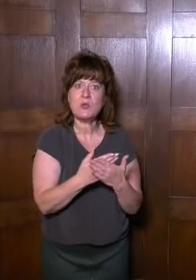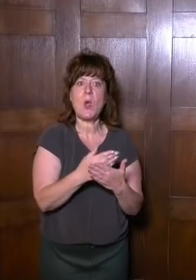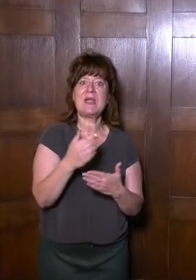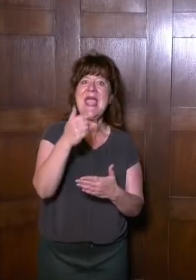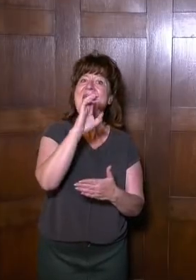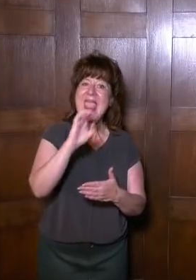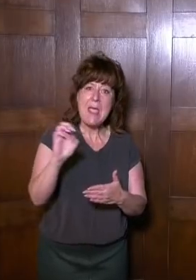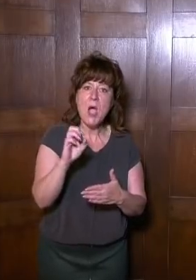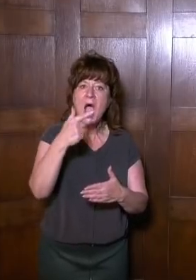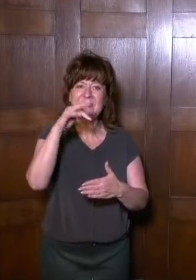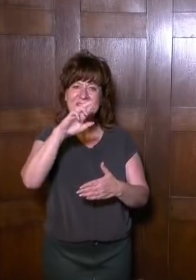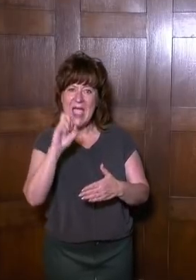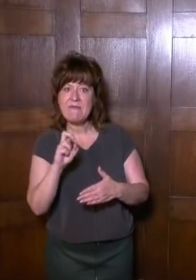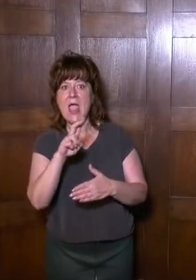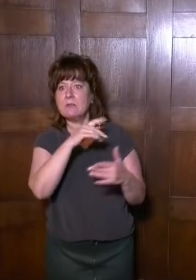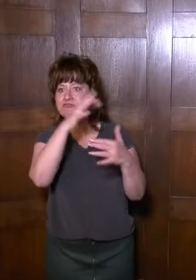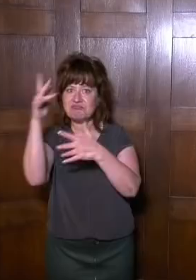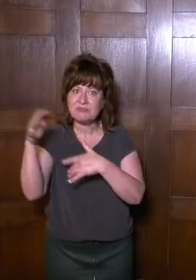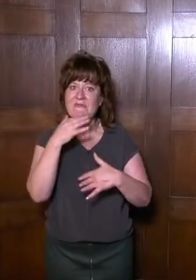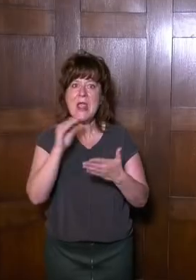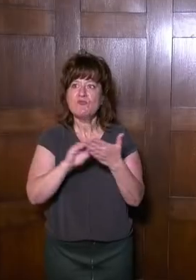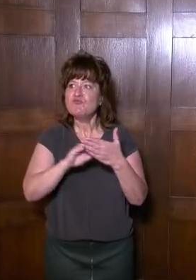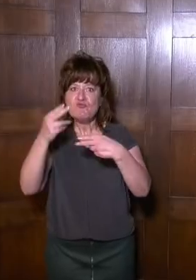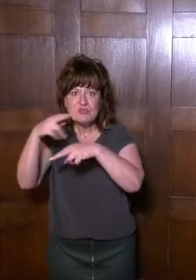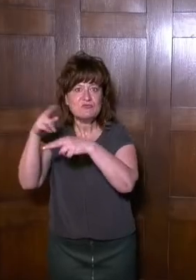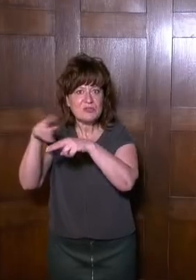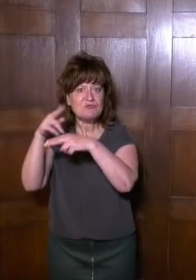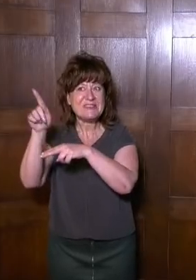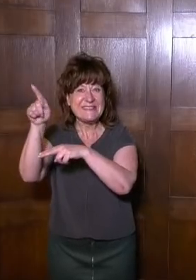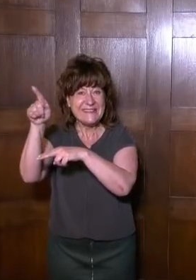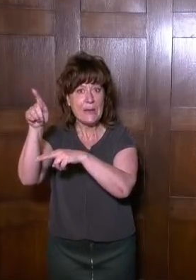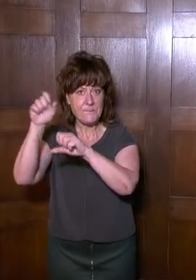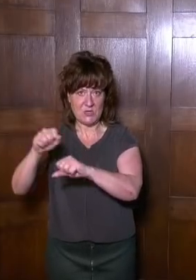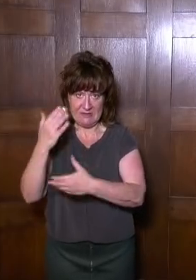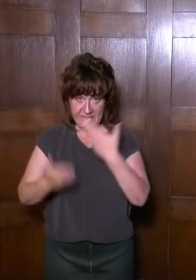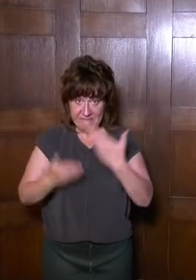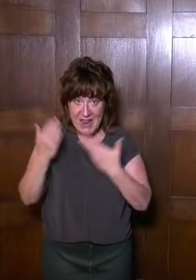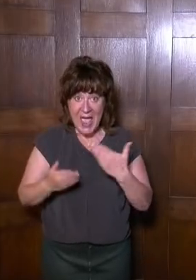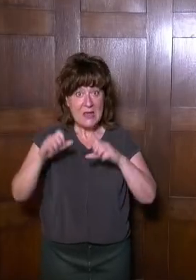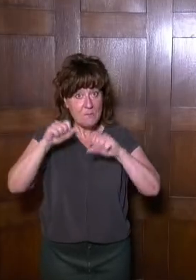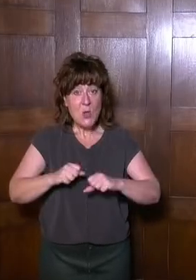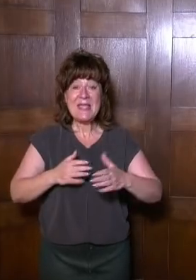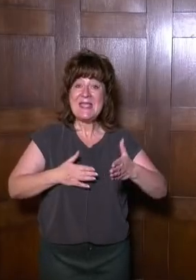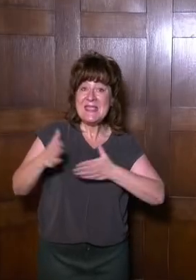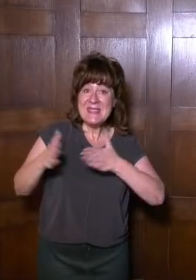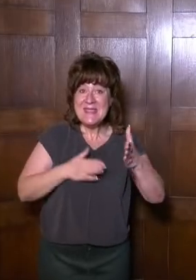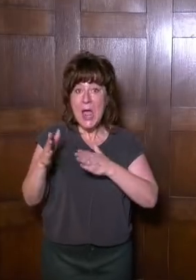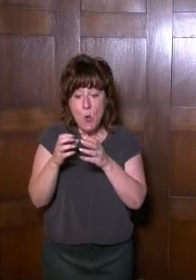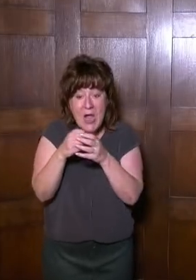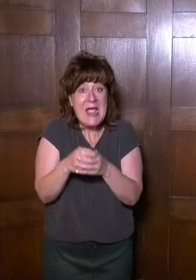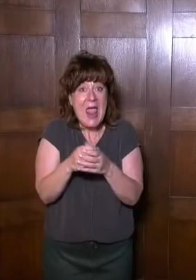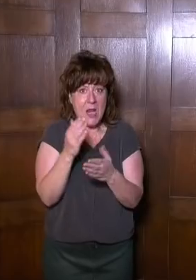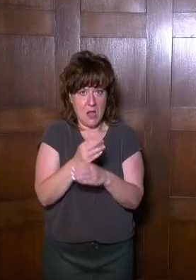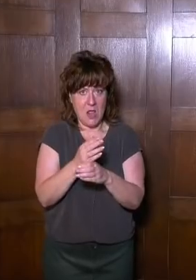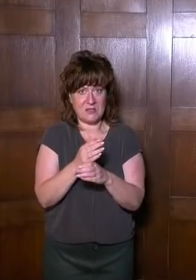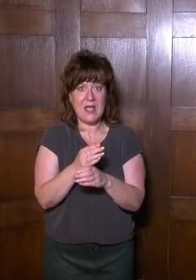die schicken immer ganz, ganz viele Azubis an diese Schule. Dass es wenigstens möglich ist, vielleicht im Januar eine kleine Schulklasse, das wird sicherlich auch andere